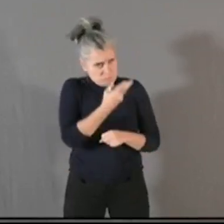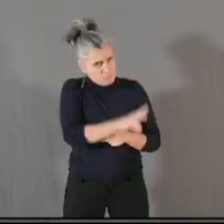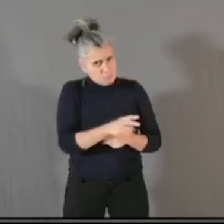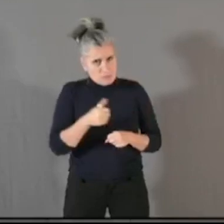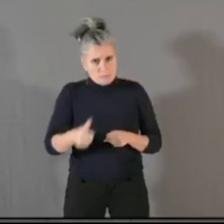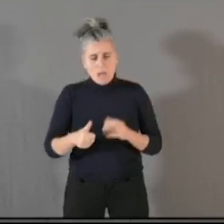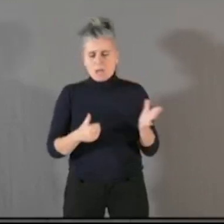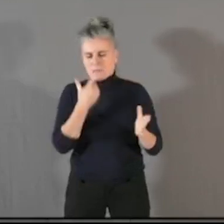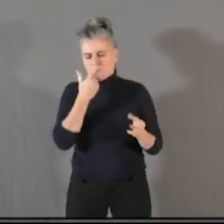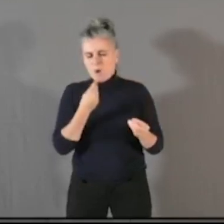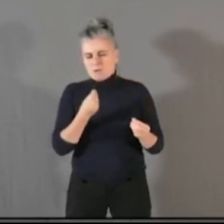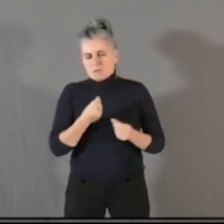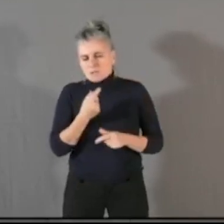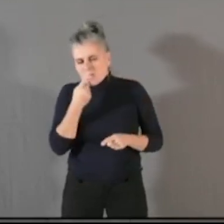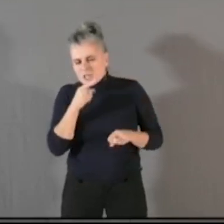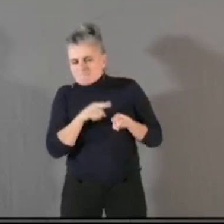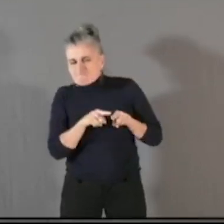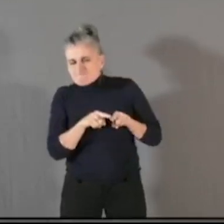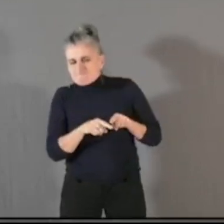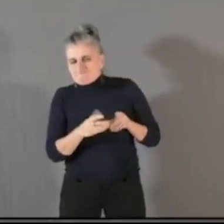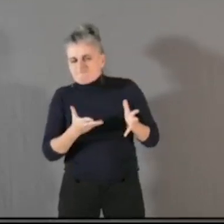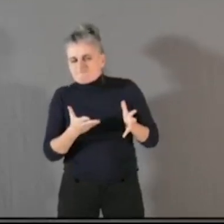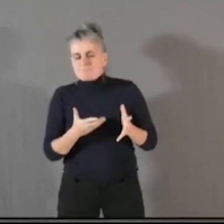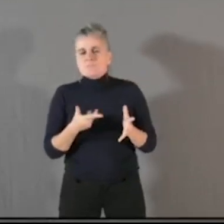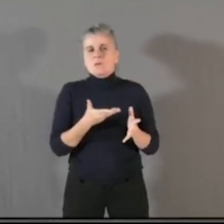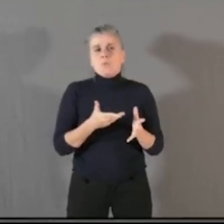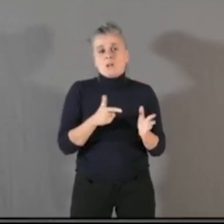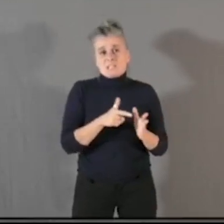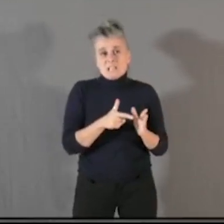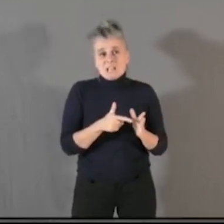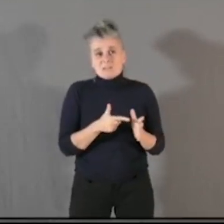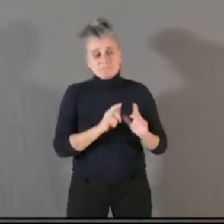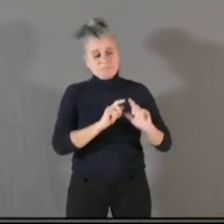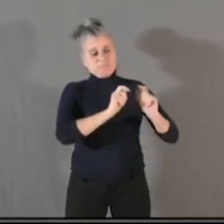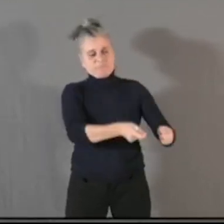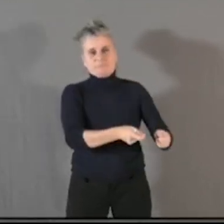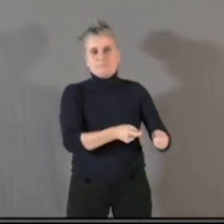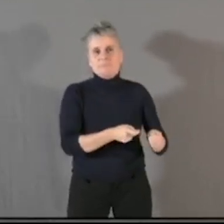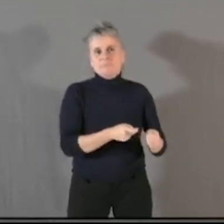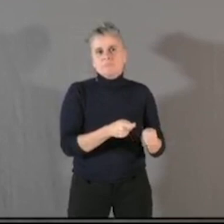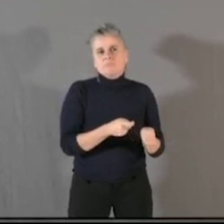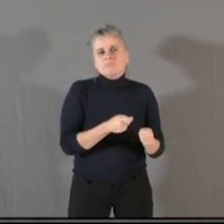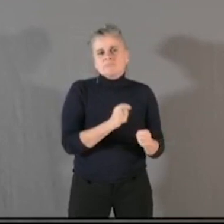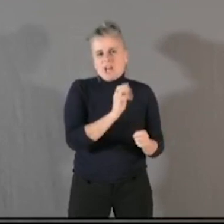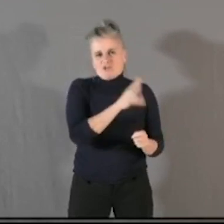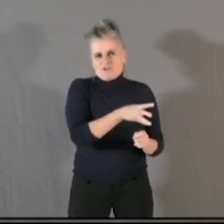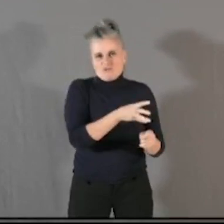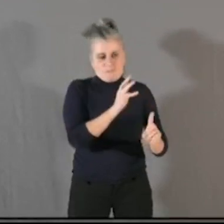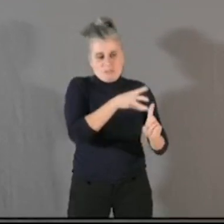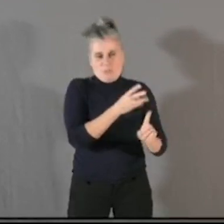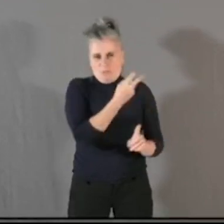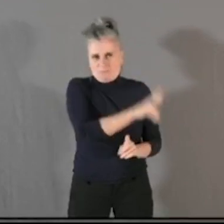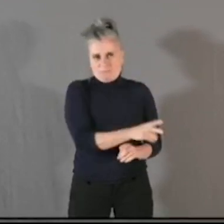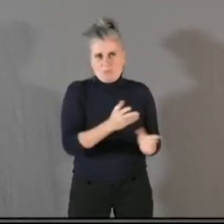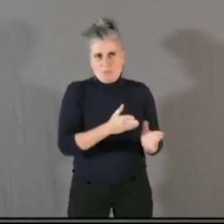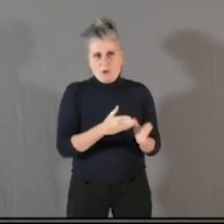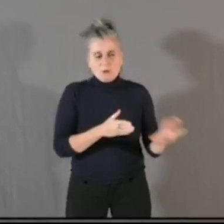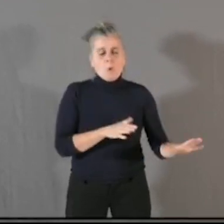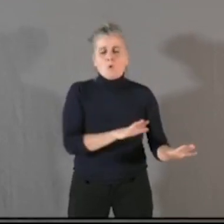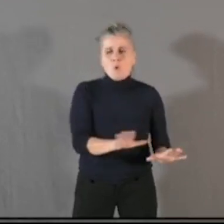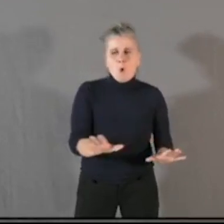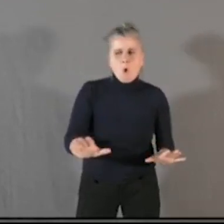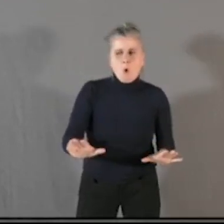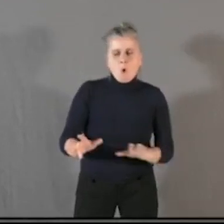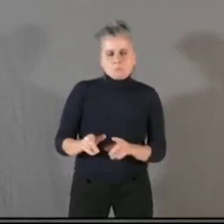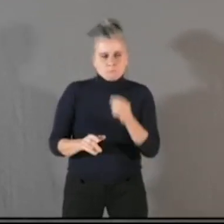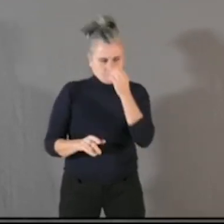comme quand monsieur le maire donne ordre à la police municipale, durant les émeutes, de ne pas intervenir, de laisser la police